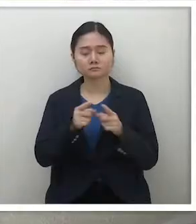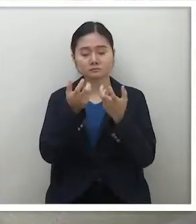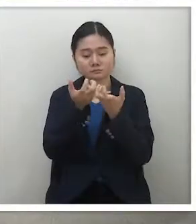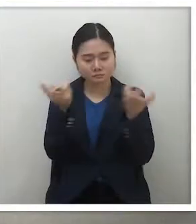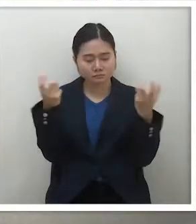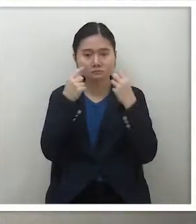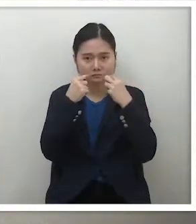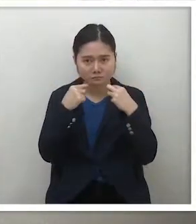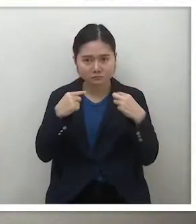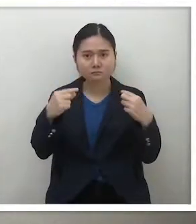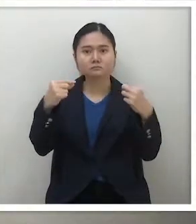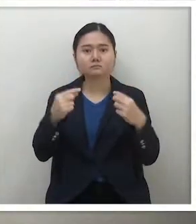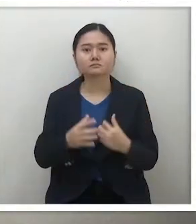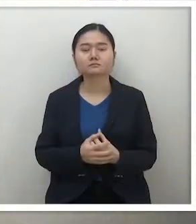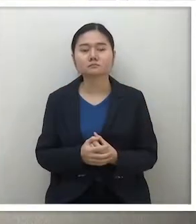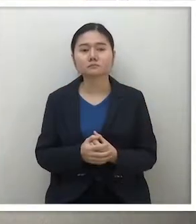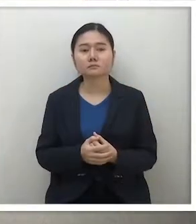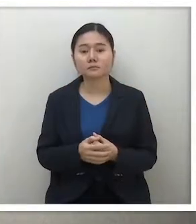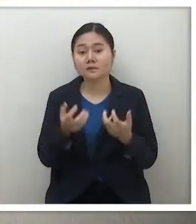าแยกแล้วมาแปะไว้อีกต่างหาก